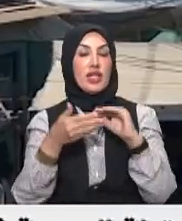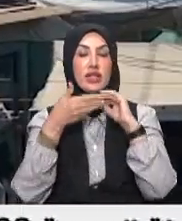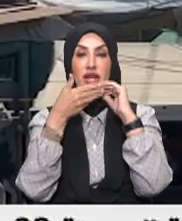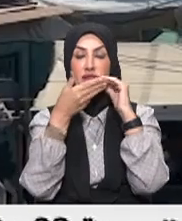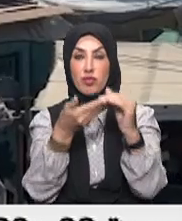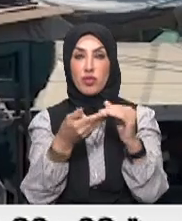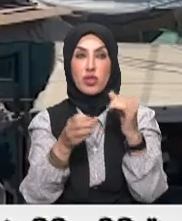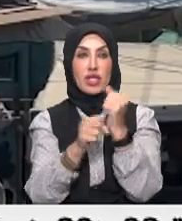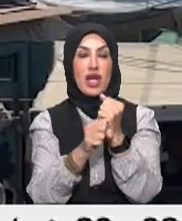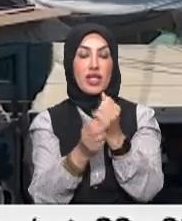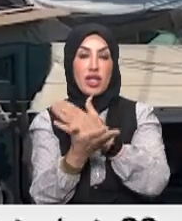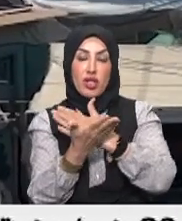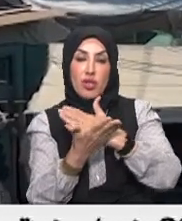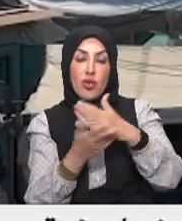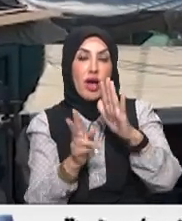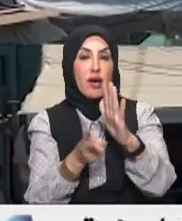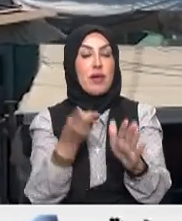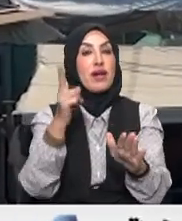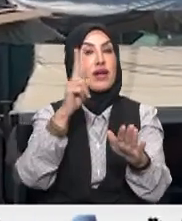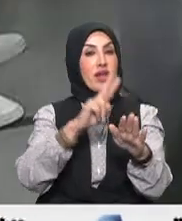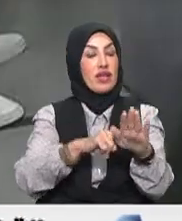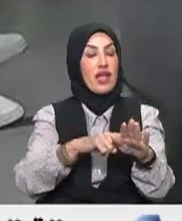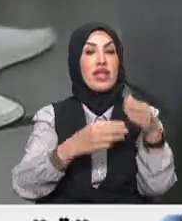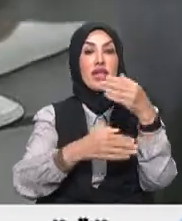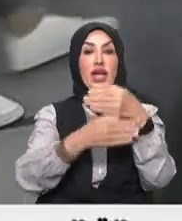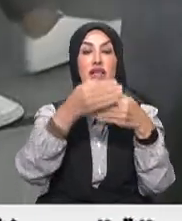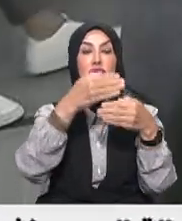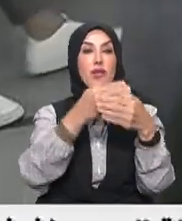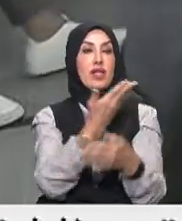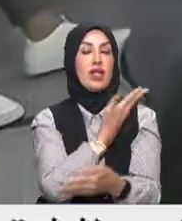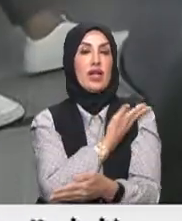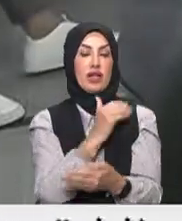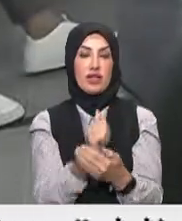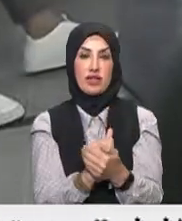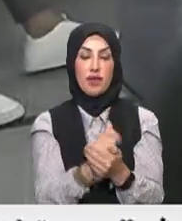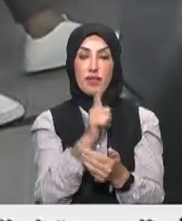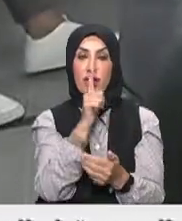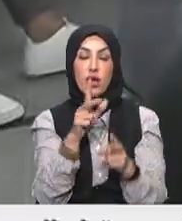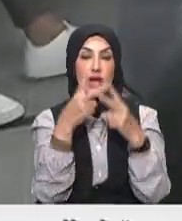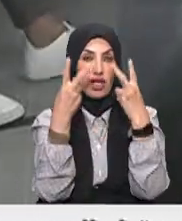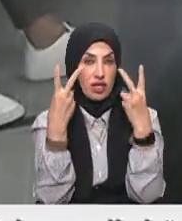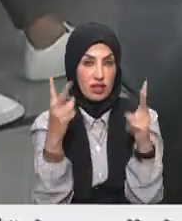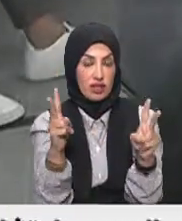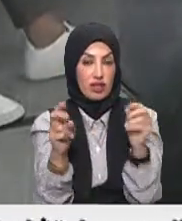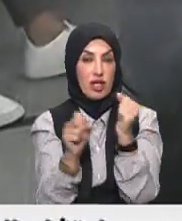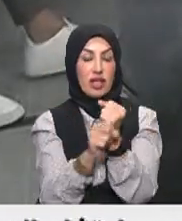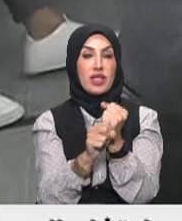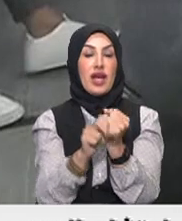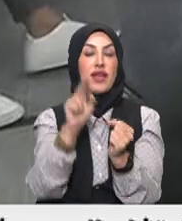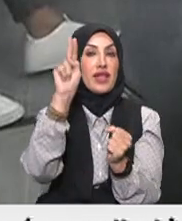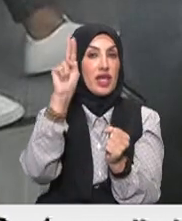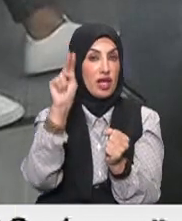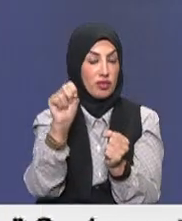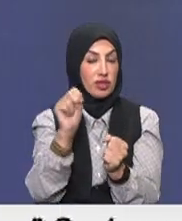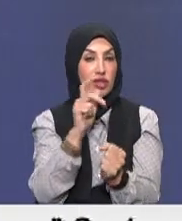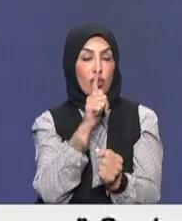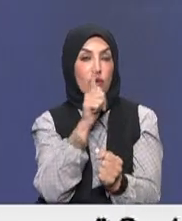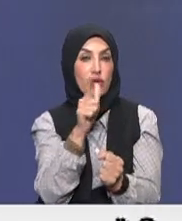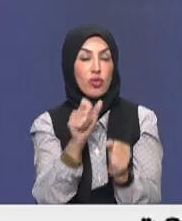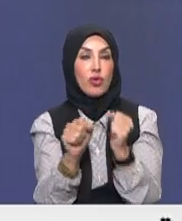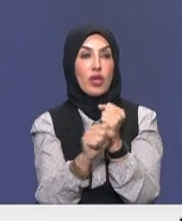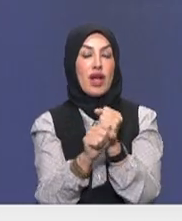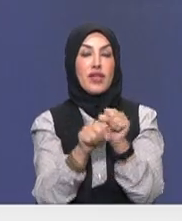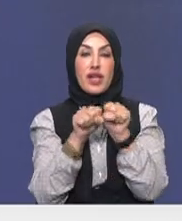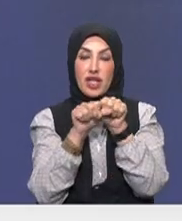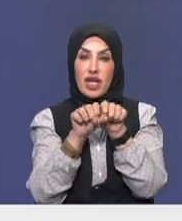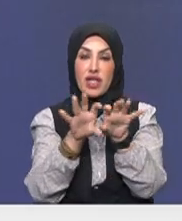الانقاض واعاده تاهيل البنيه التحتيه على خط مساعي الاتفاق دخل البنتاجون فاتحا الباب امام امكانيه نشر